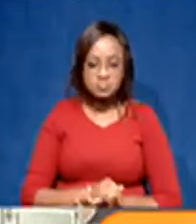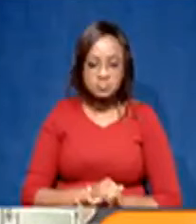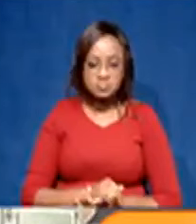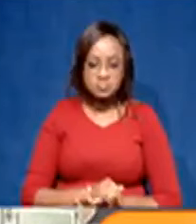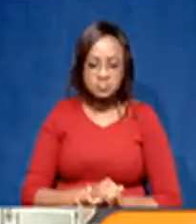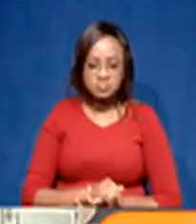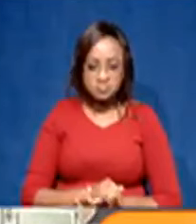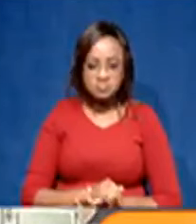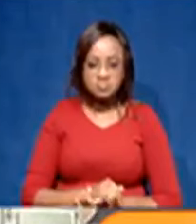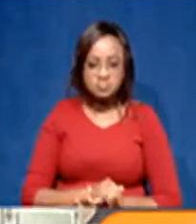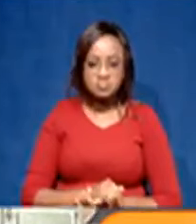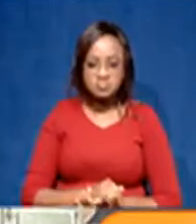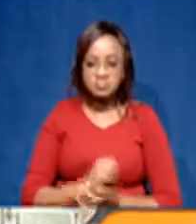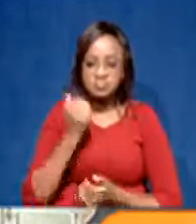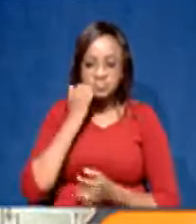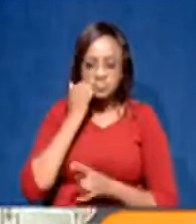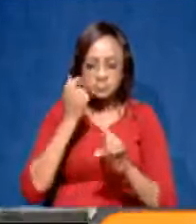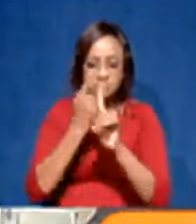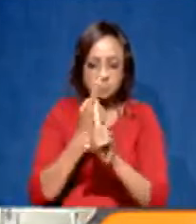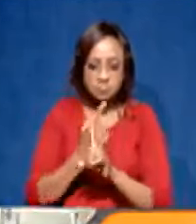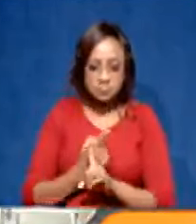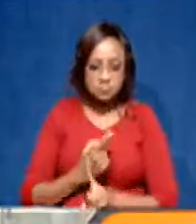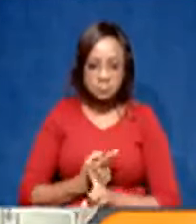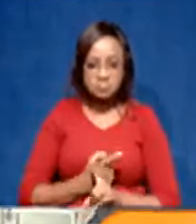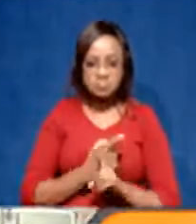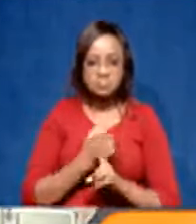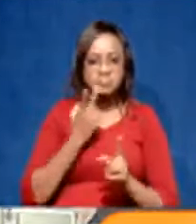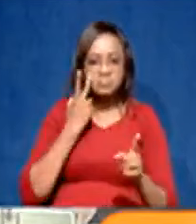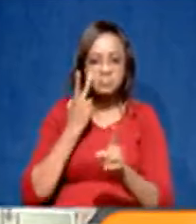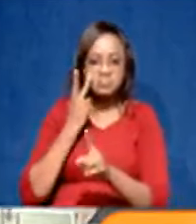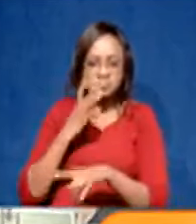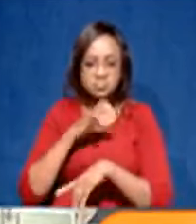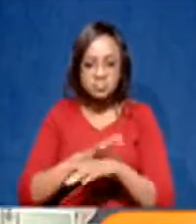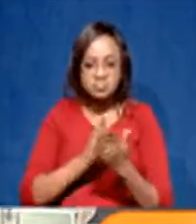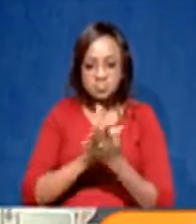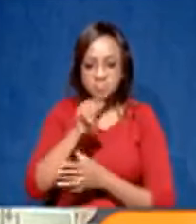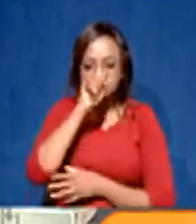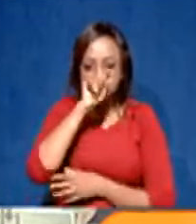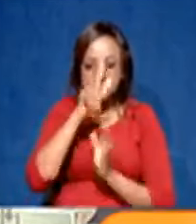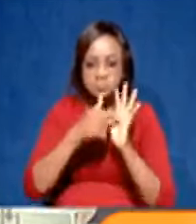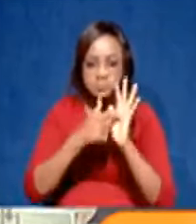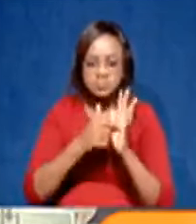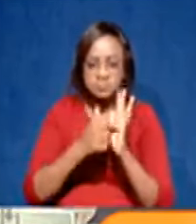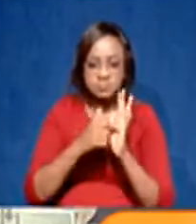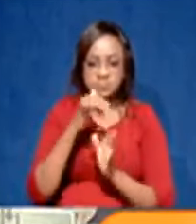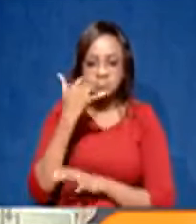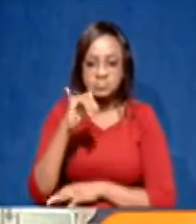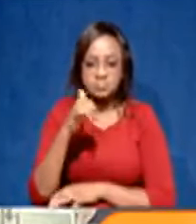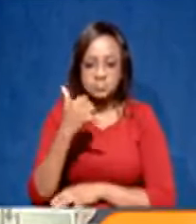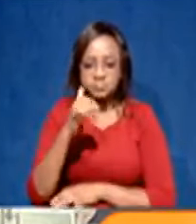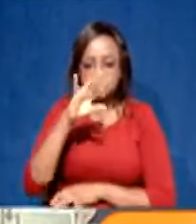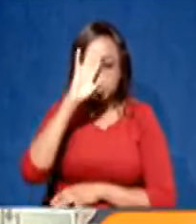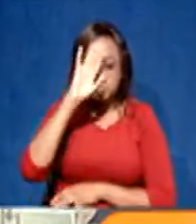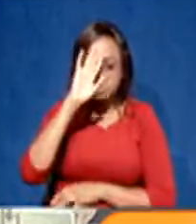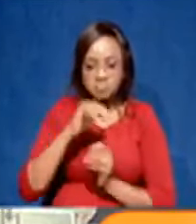Na kwenye makala yetu ya siku, magonjwa kadhaa hatari yameonekana kuambukizwa na mbu, ukiwemo ugonjwa wa homa ya njano. Mara nyingine